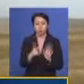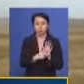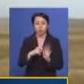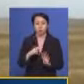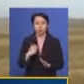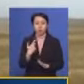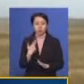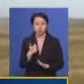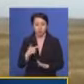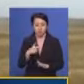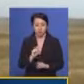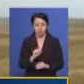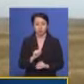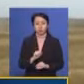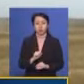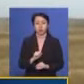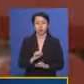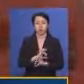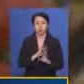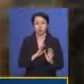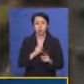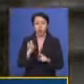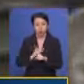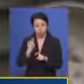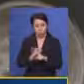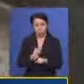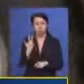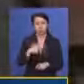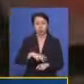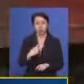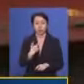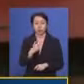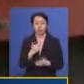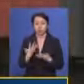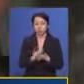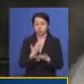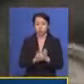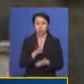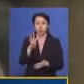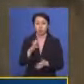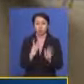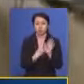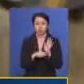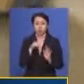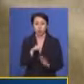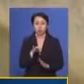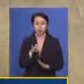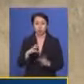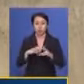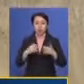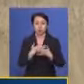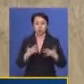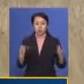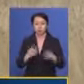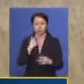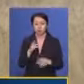158,5 центнеров с гектара. Неплохие объемы картофеля. С 33 гектаров собрано 490 тысяч тонн овощей. Стоит